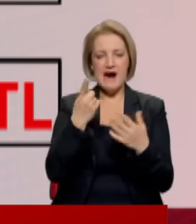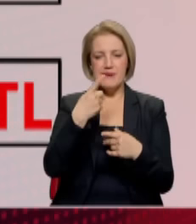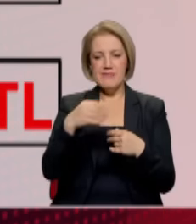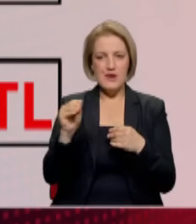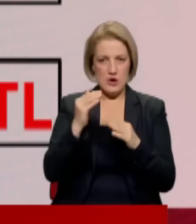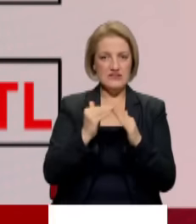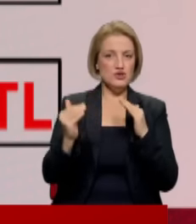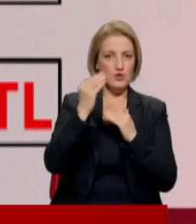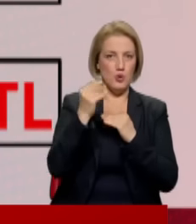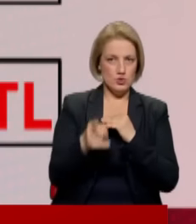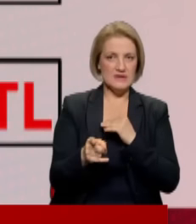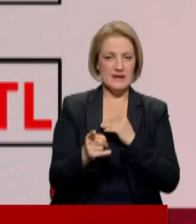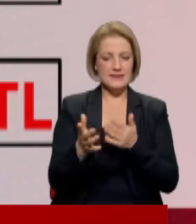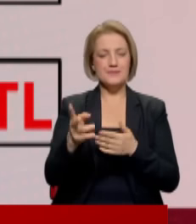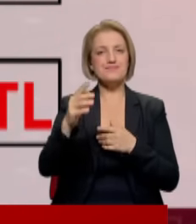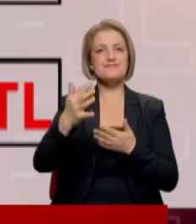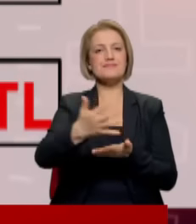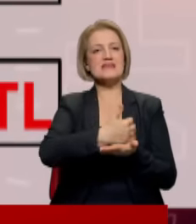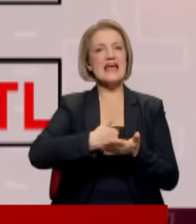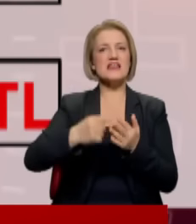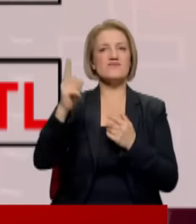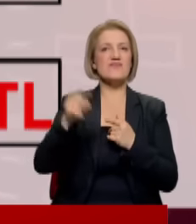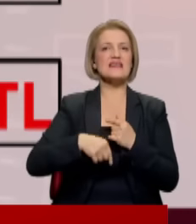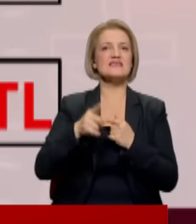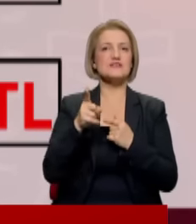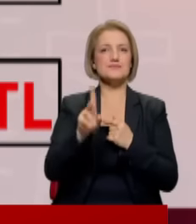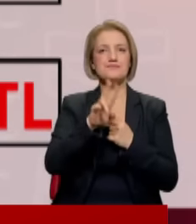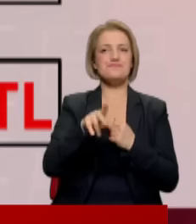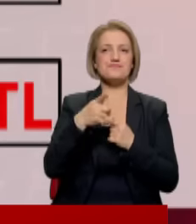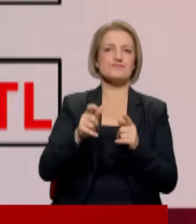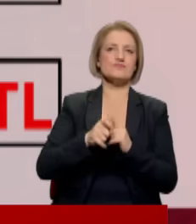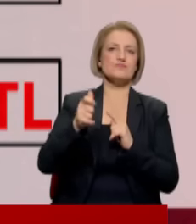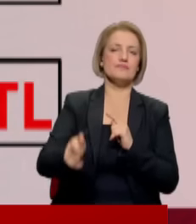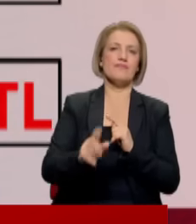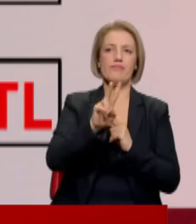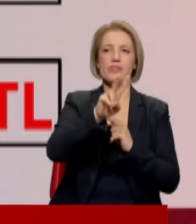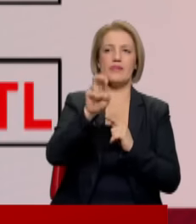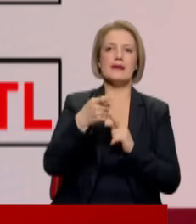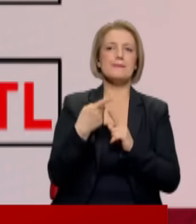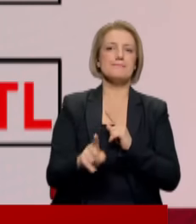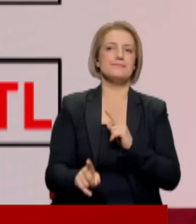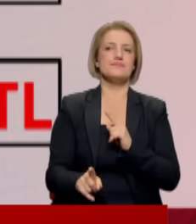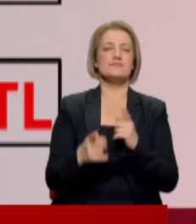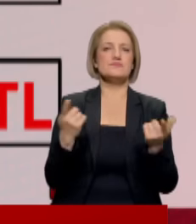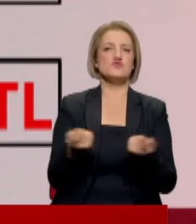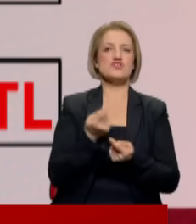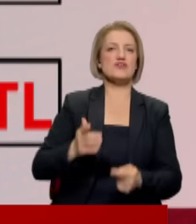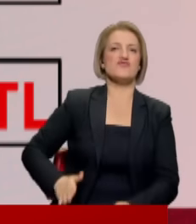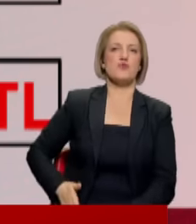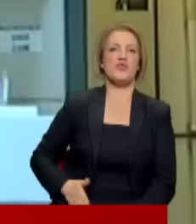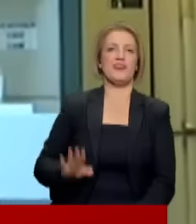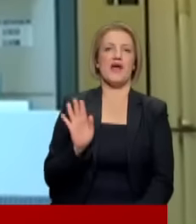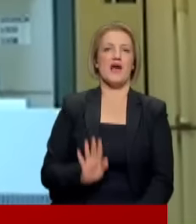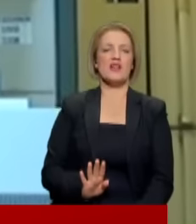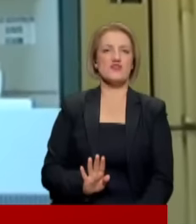milyon liraya çıkarılırsa gelir vergisinin ilk dilimi 27.000 L ödeyecek yani 28.000 lir çalışanın cebinde